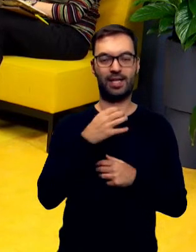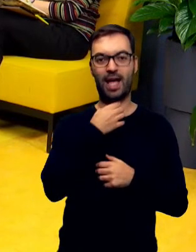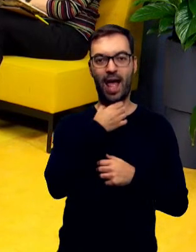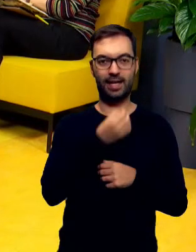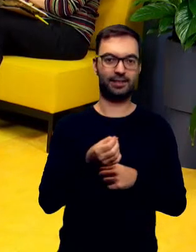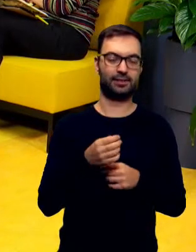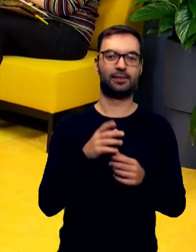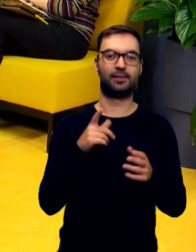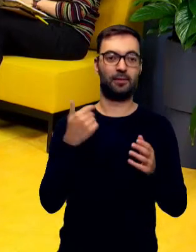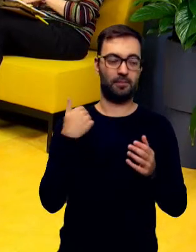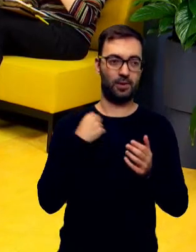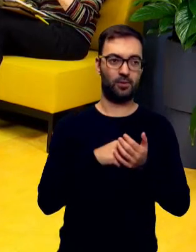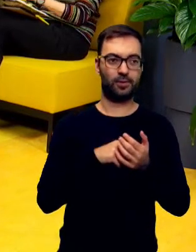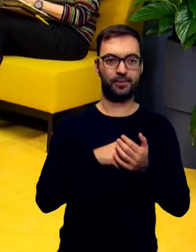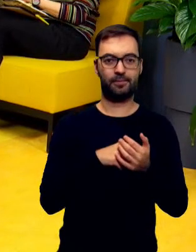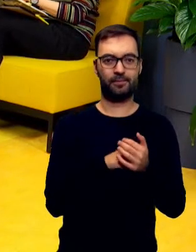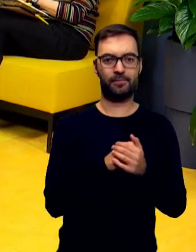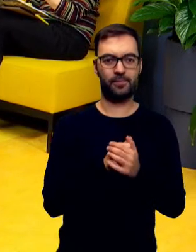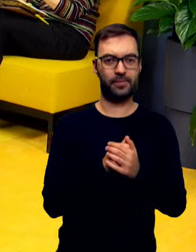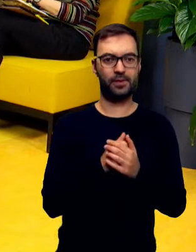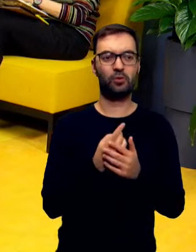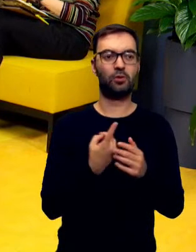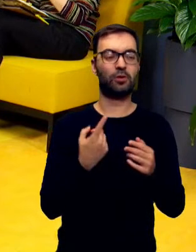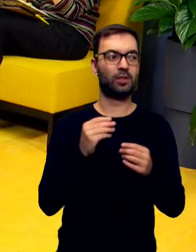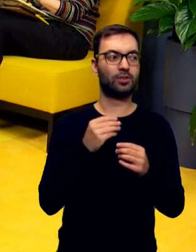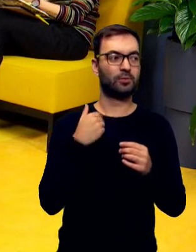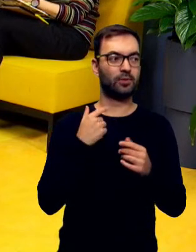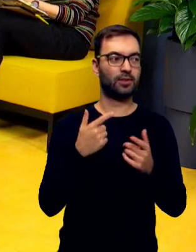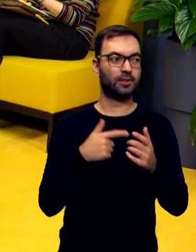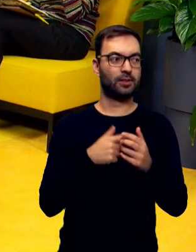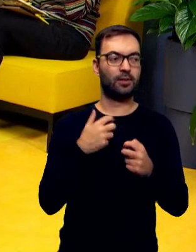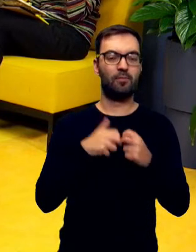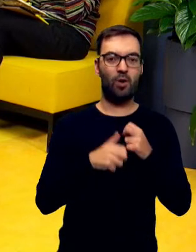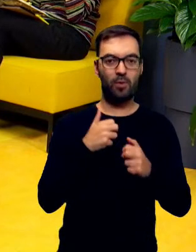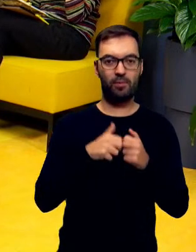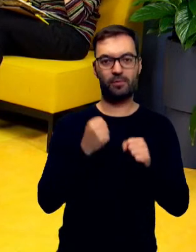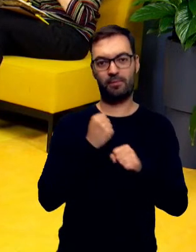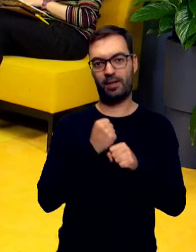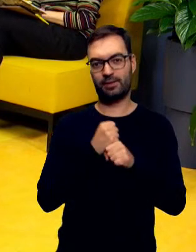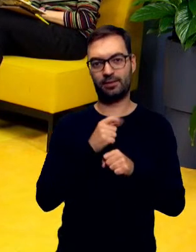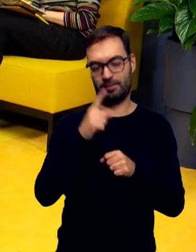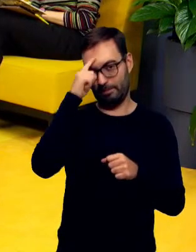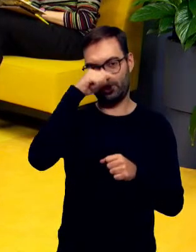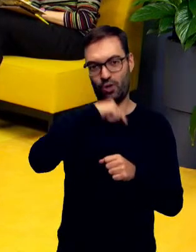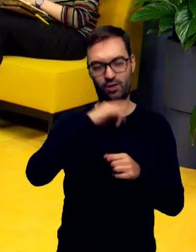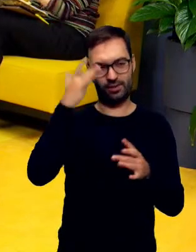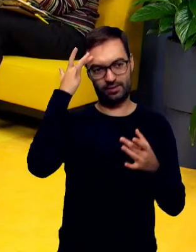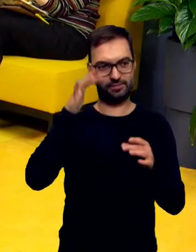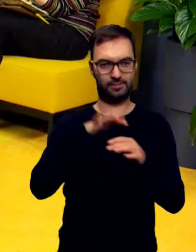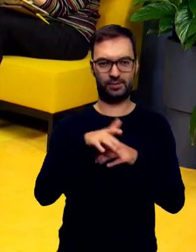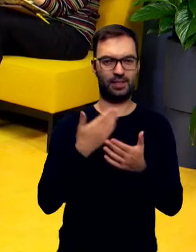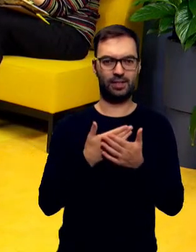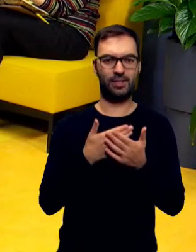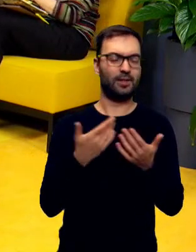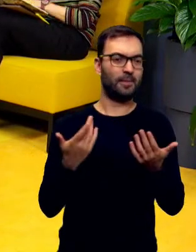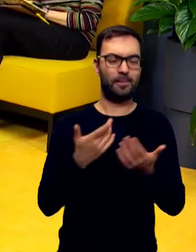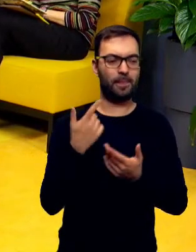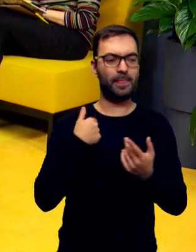się wtedy dodatkowe okoliczności, takie utrudniające pracę, myślę sobie tak psychologicznie i zastanawiam się, czy